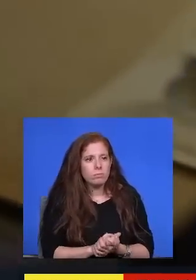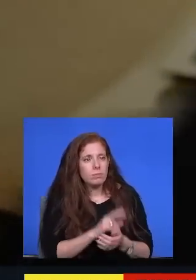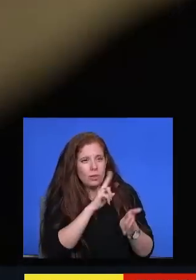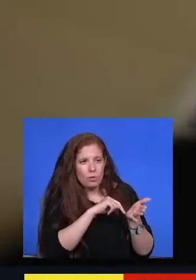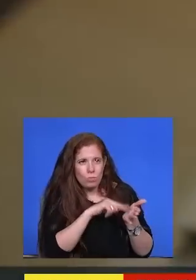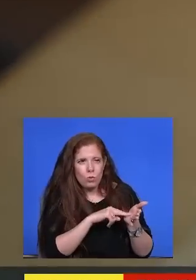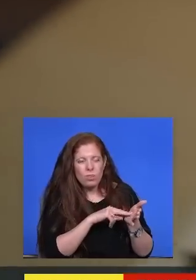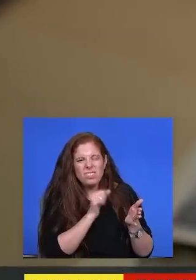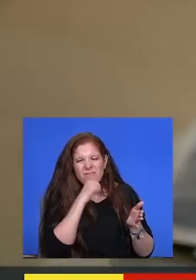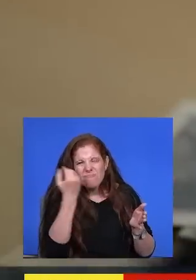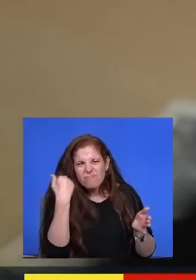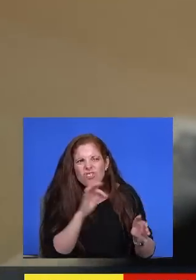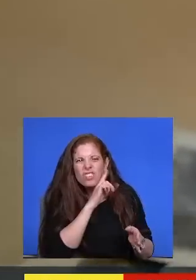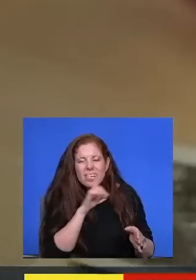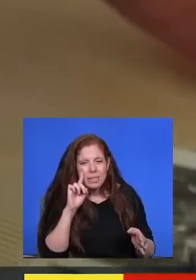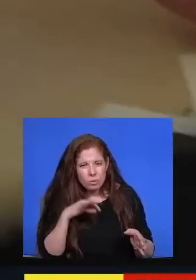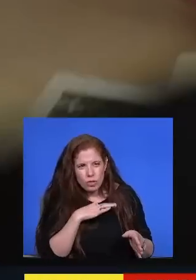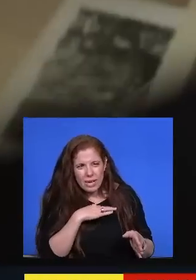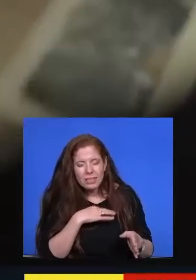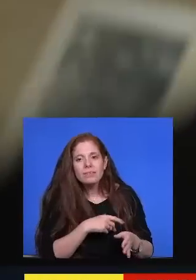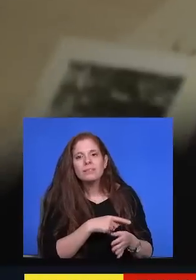الصور القديمة